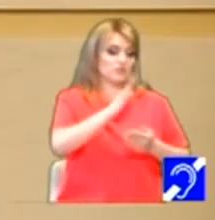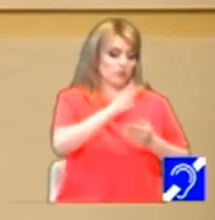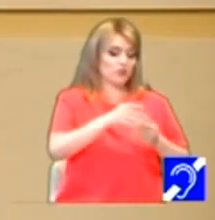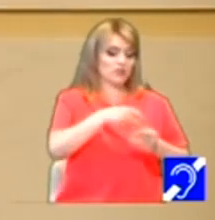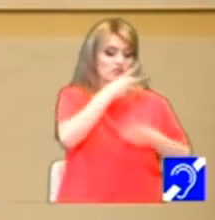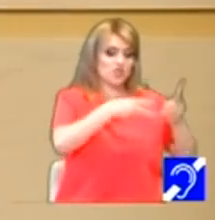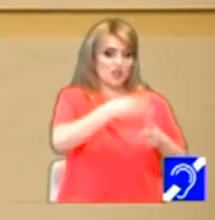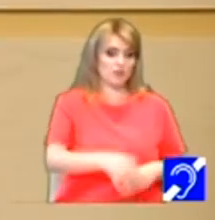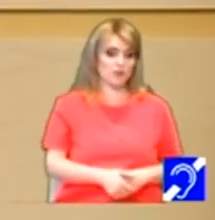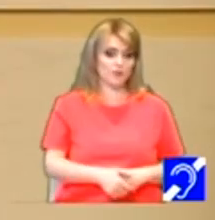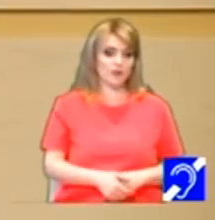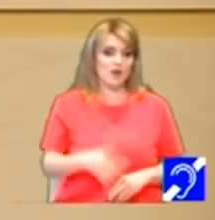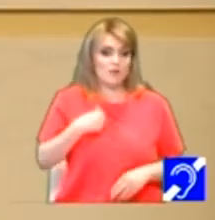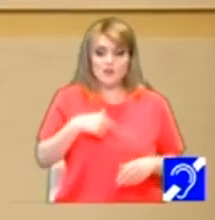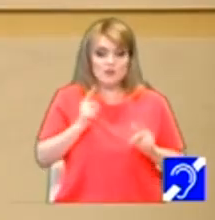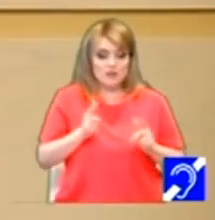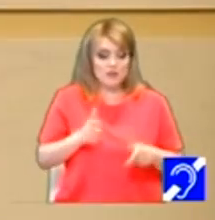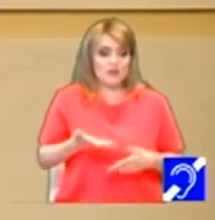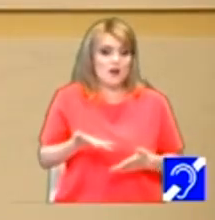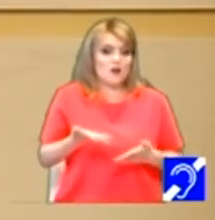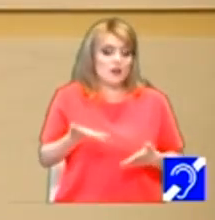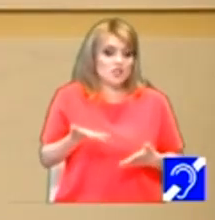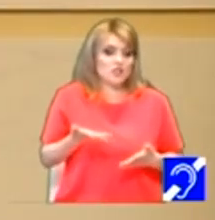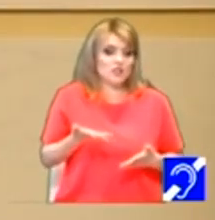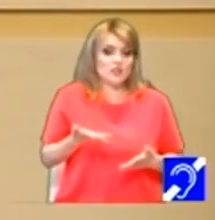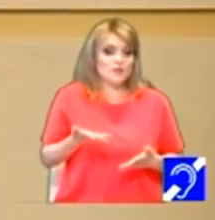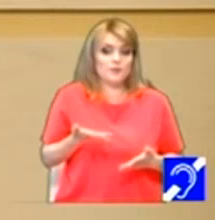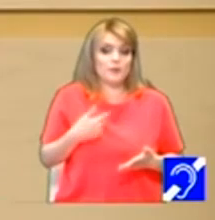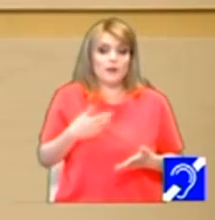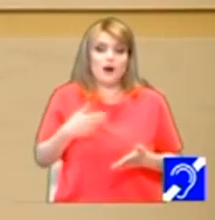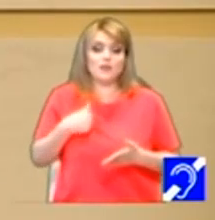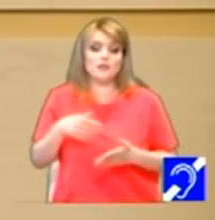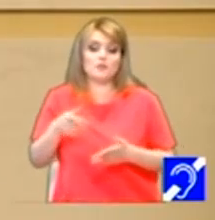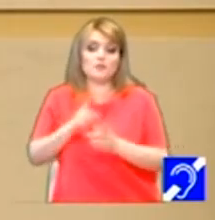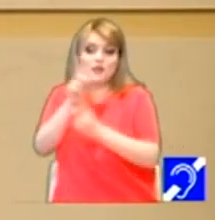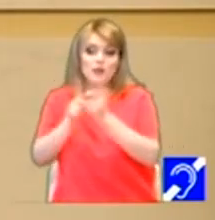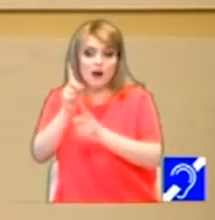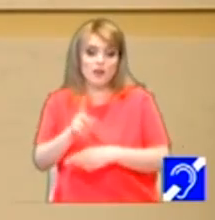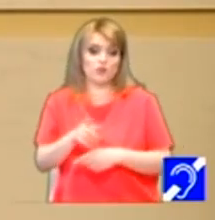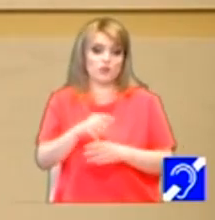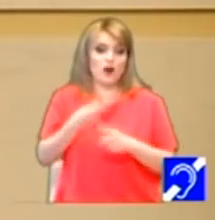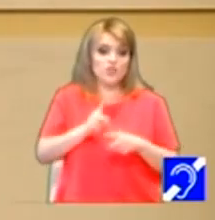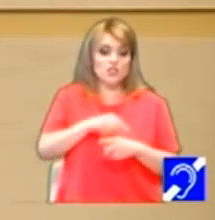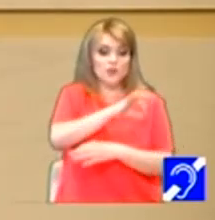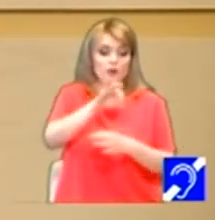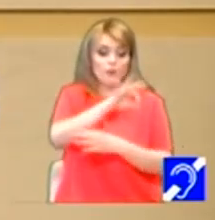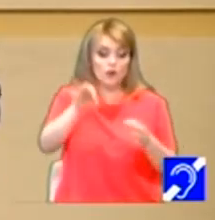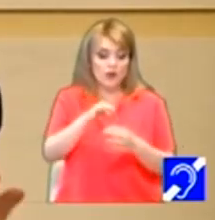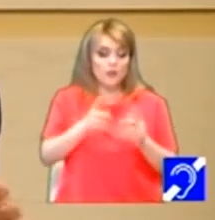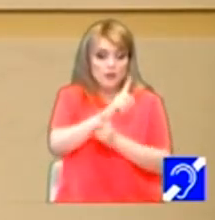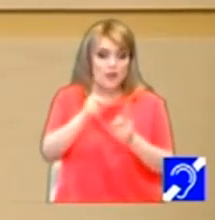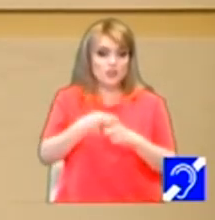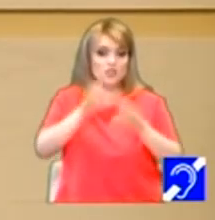modifici legislația electorală în favoarea unui anumit concurent electoral cu doar 3 luni înainte de alegeri. Acest